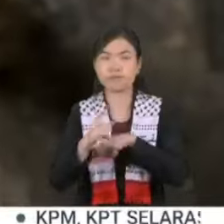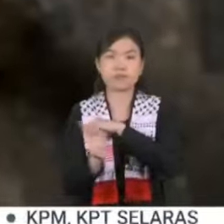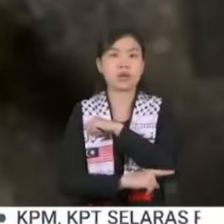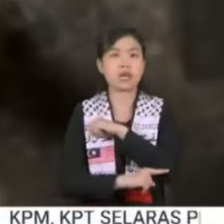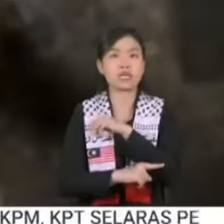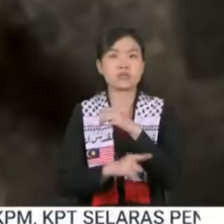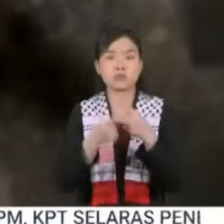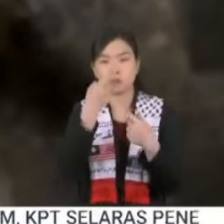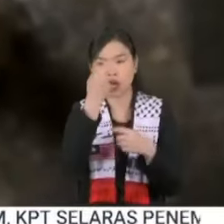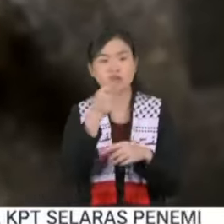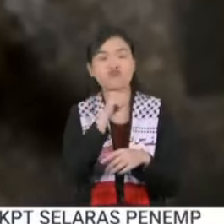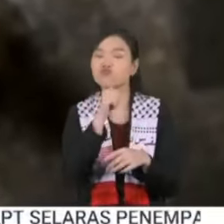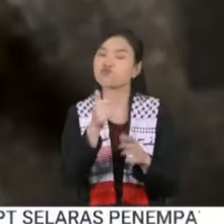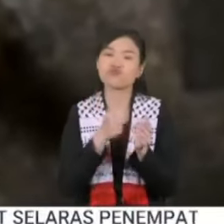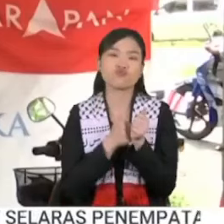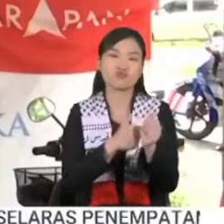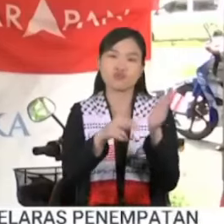peraturan ditetapkan.